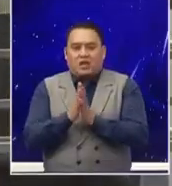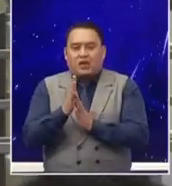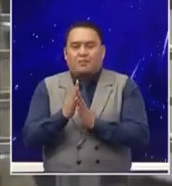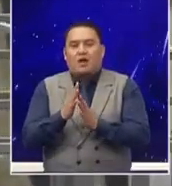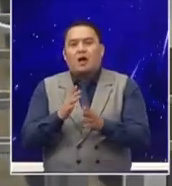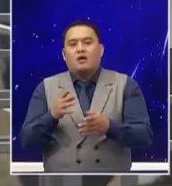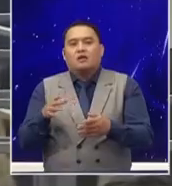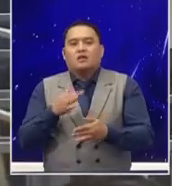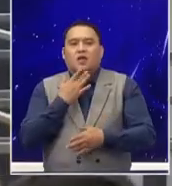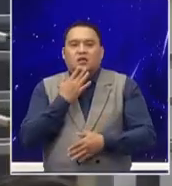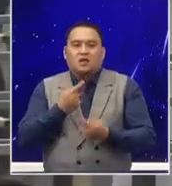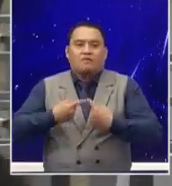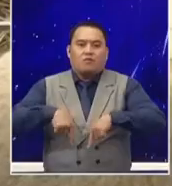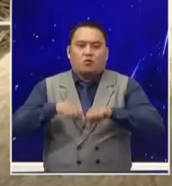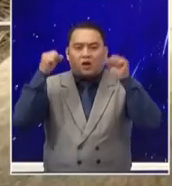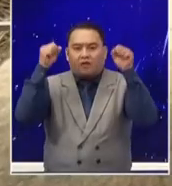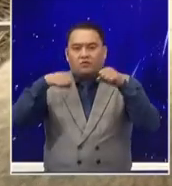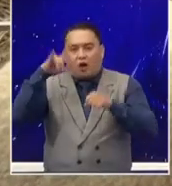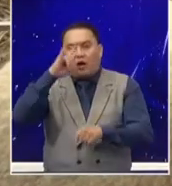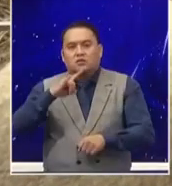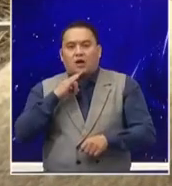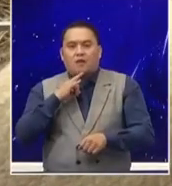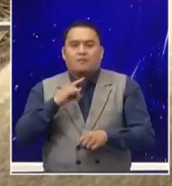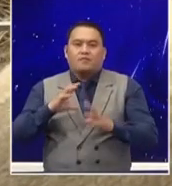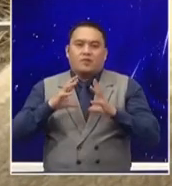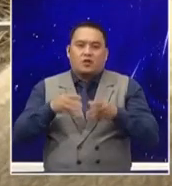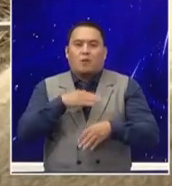По данным Национальной ассоциации овцеводов Казахстана, средняя